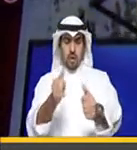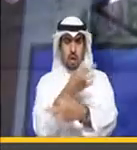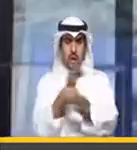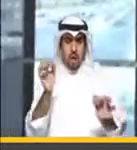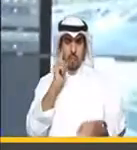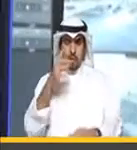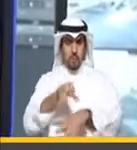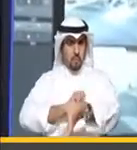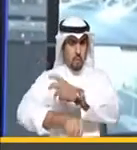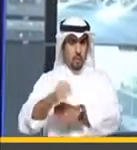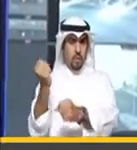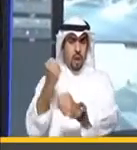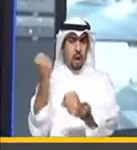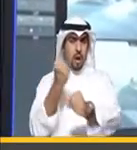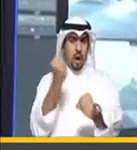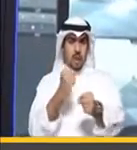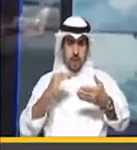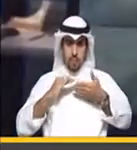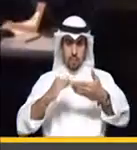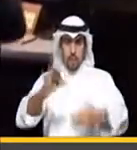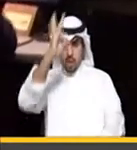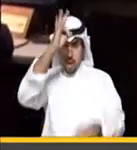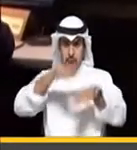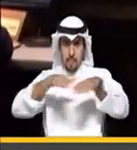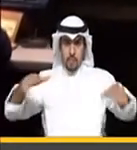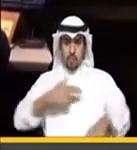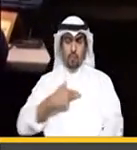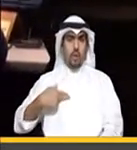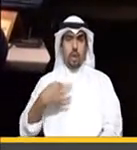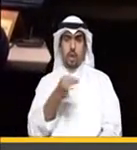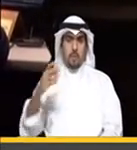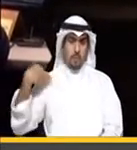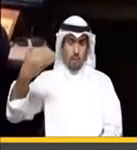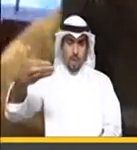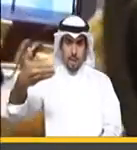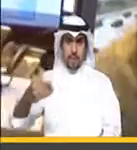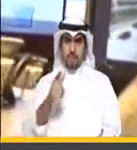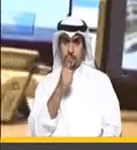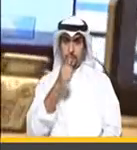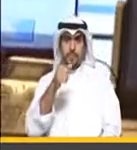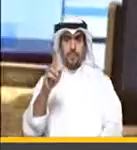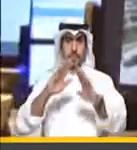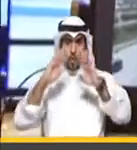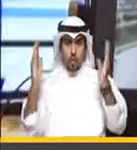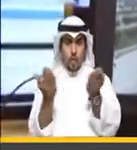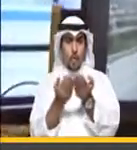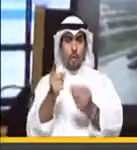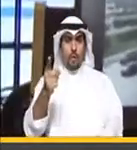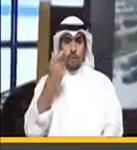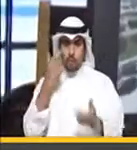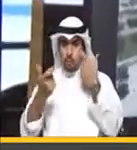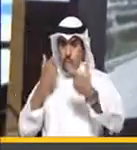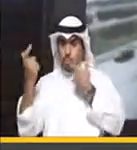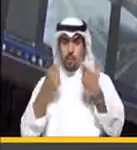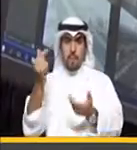واسع النطاق يخدم الوضع الأمني الحالي والمستقبلي. كما تتيح الغرفة بسهولة الربط